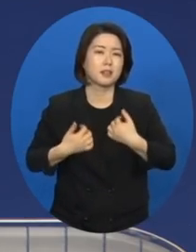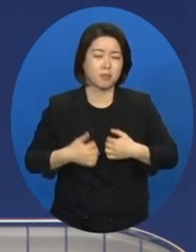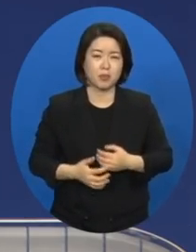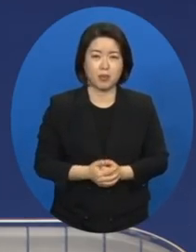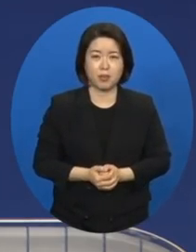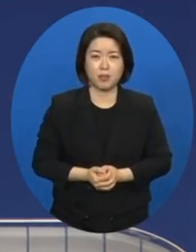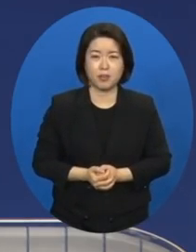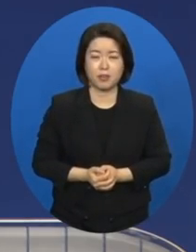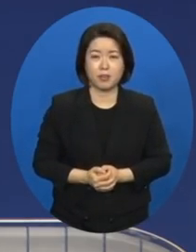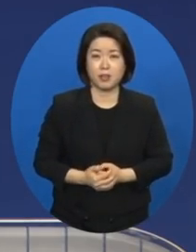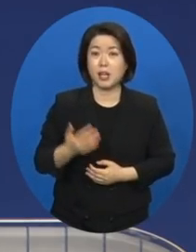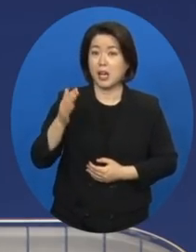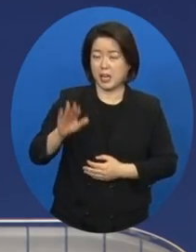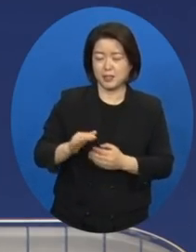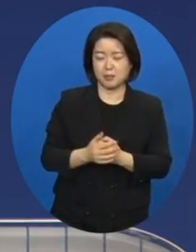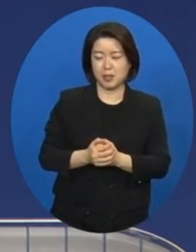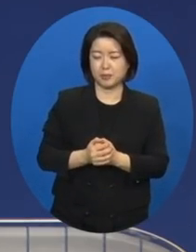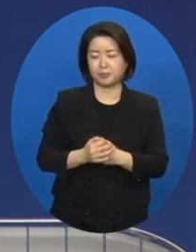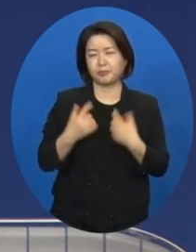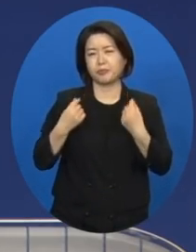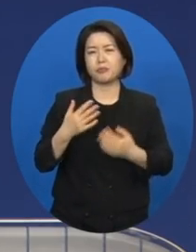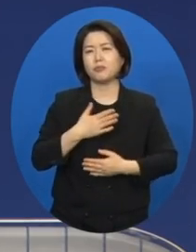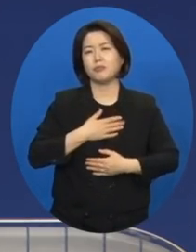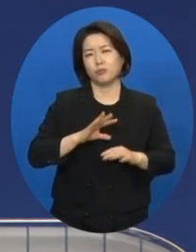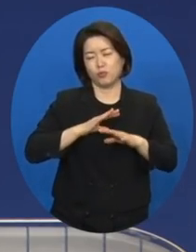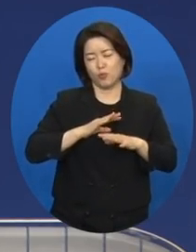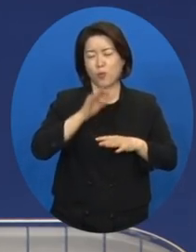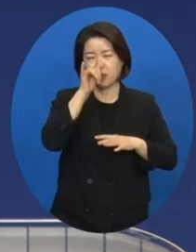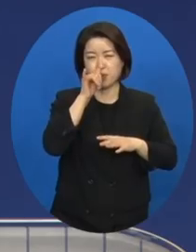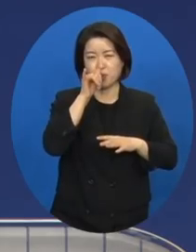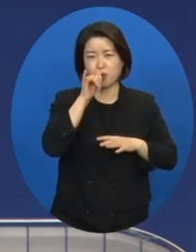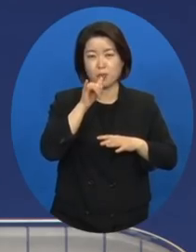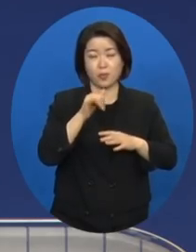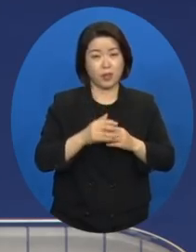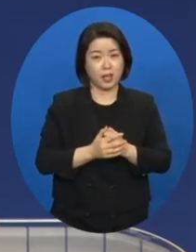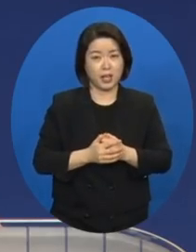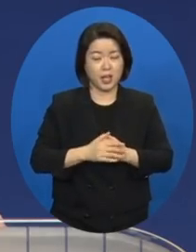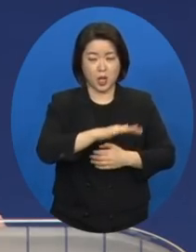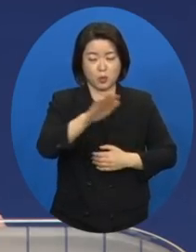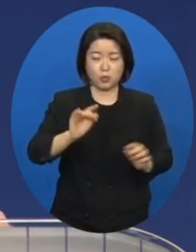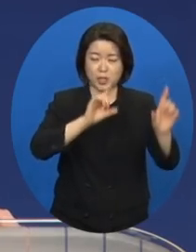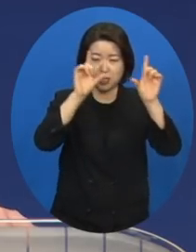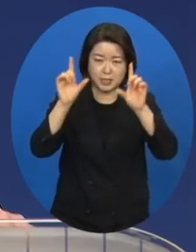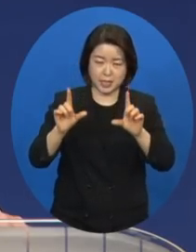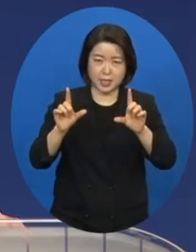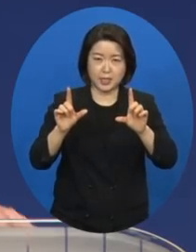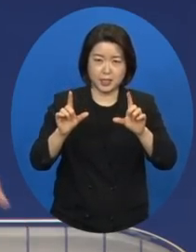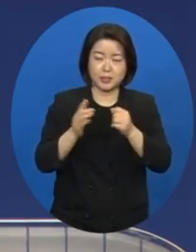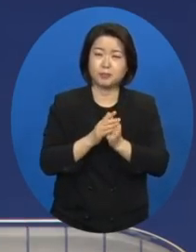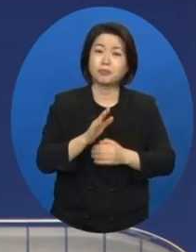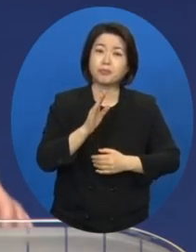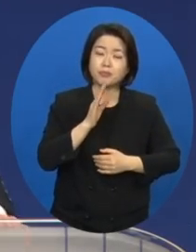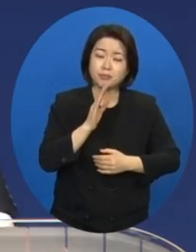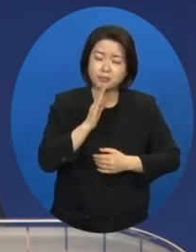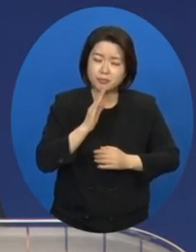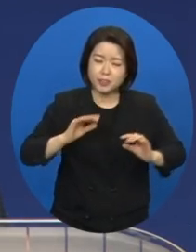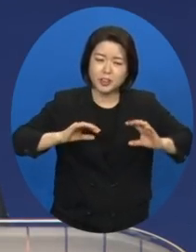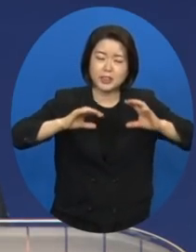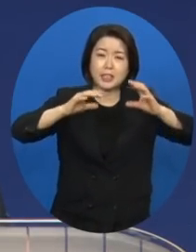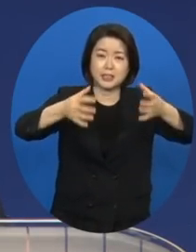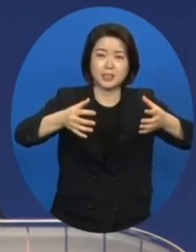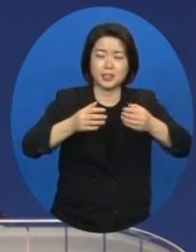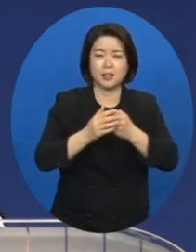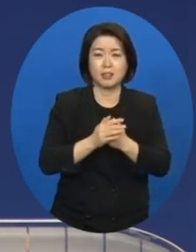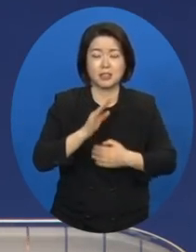목사님, 그래도 여전히 저는 두렵습니다. 우리가 살아가는 실제 이 real world는, 실제